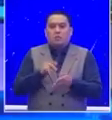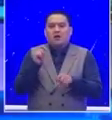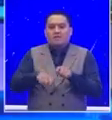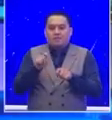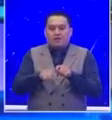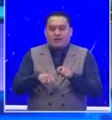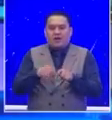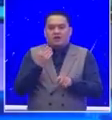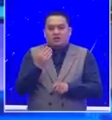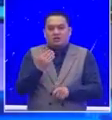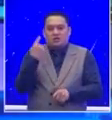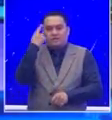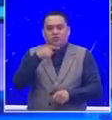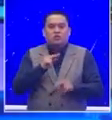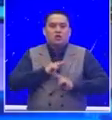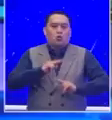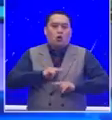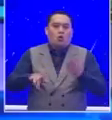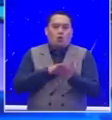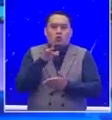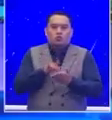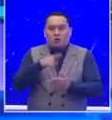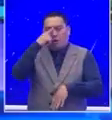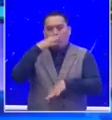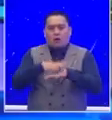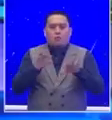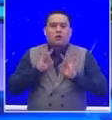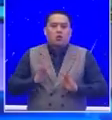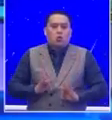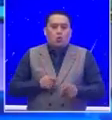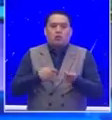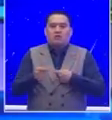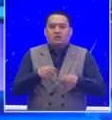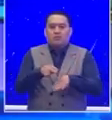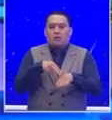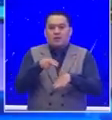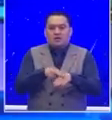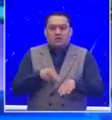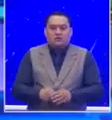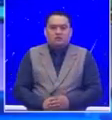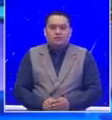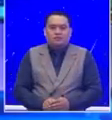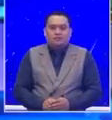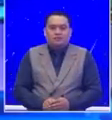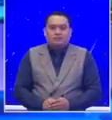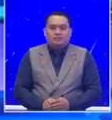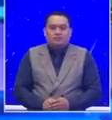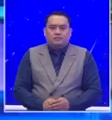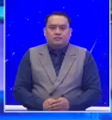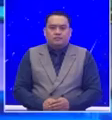зарегистрированы в ходе рейдовых проверок, инициированных сотрудниками городского акимата, прокуратуры, управления полиции и санитарных врачей. Смотрите